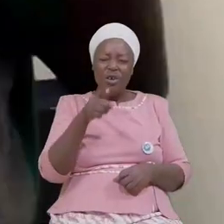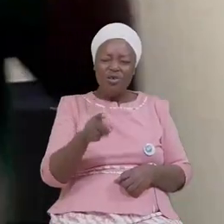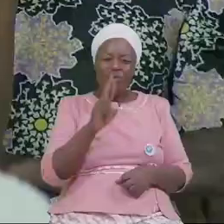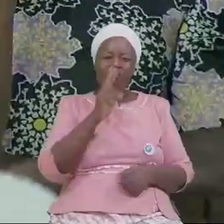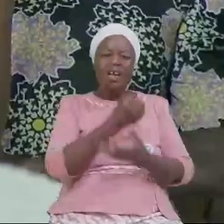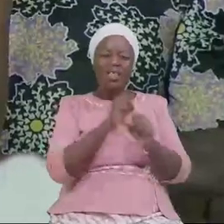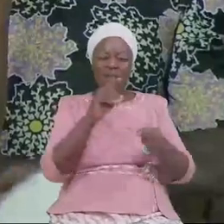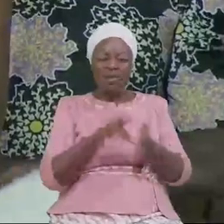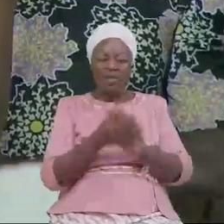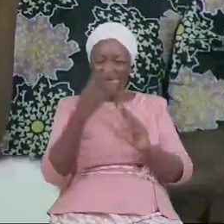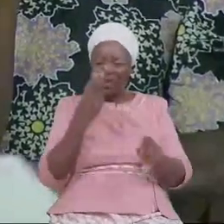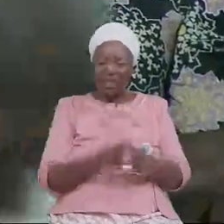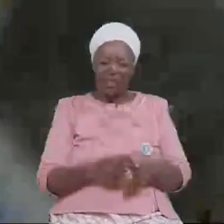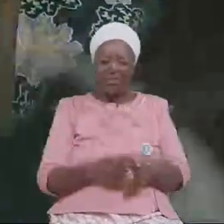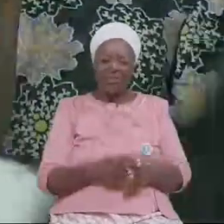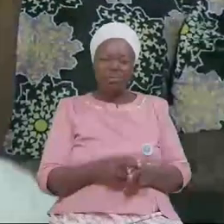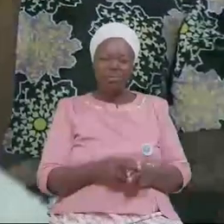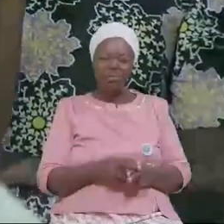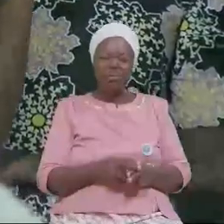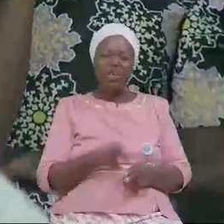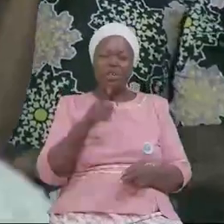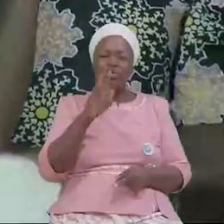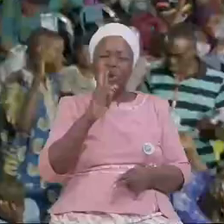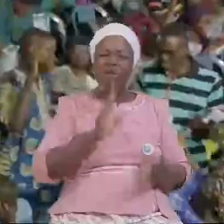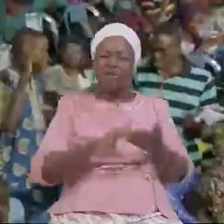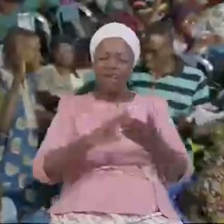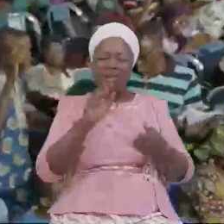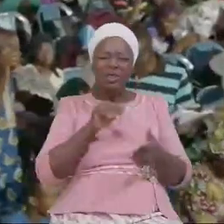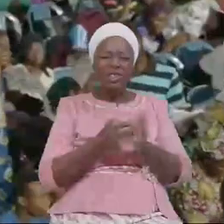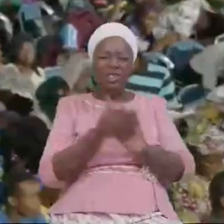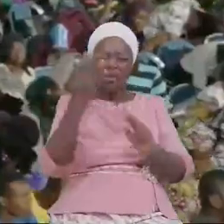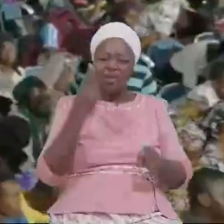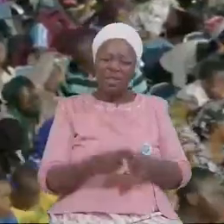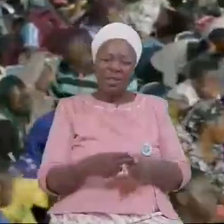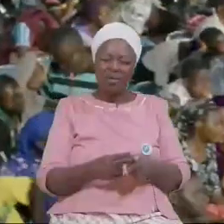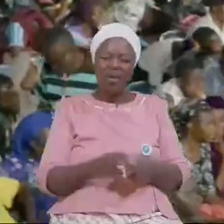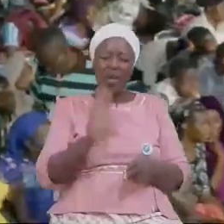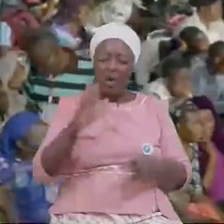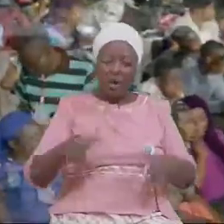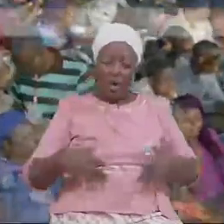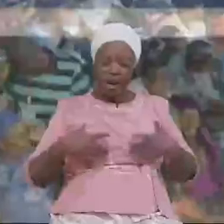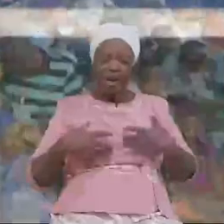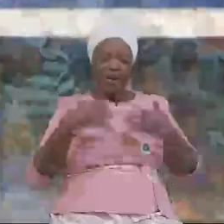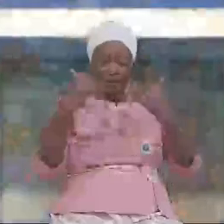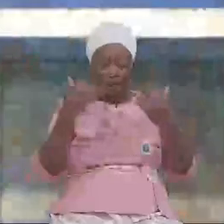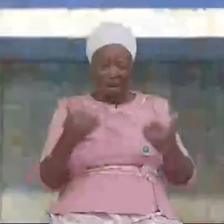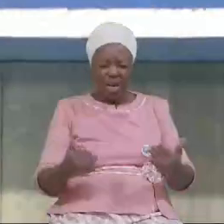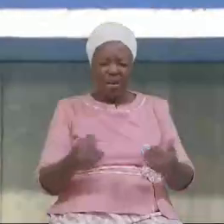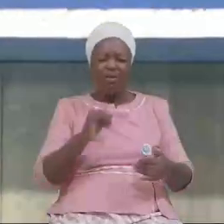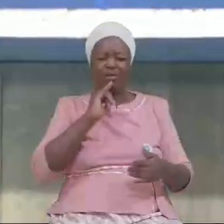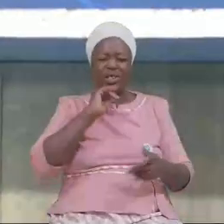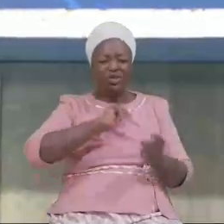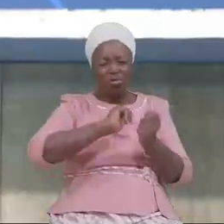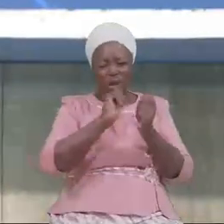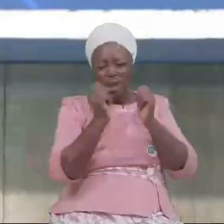sauvés. Vous êtes pardonnés. Votre vie est